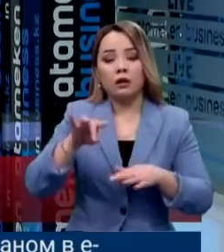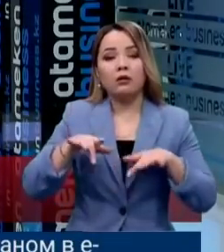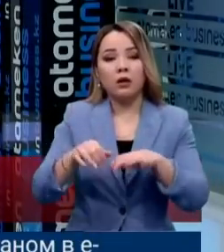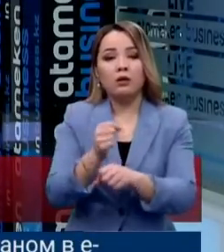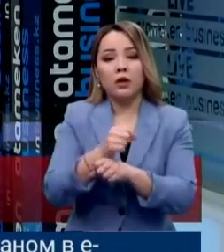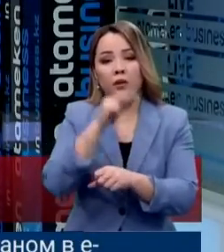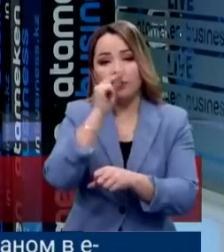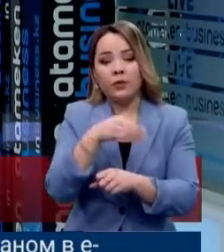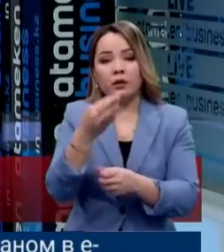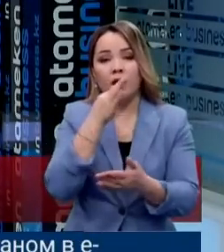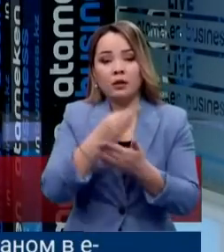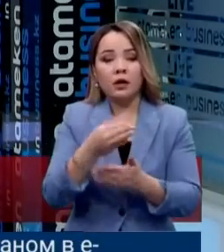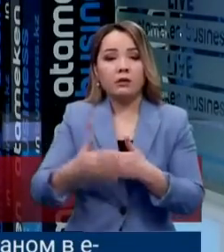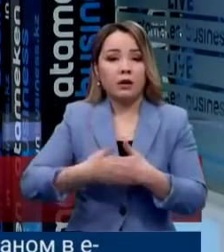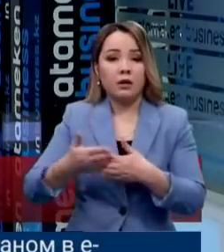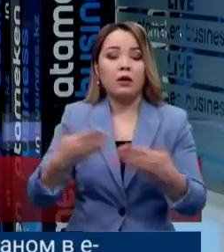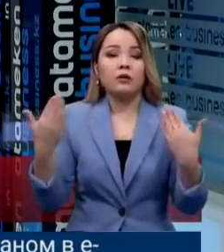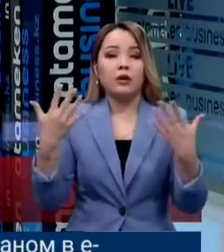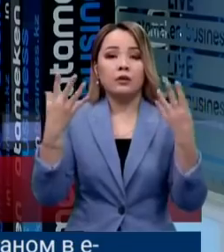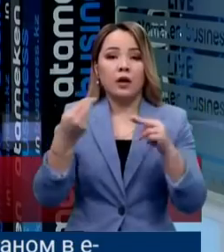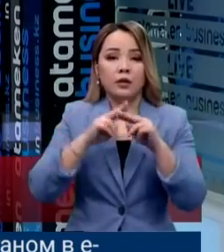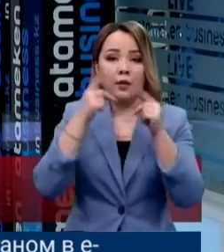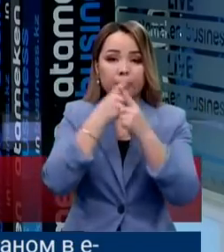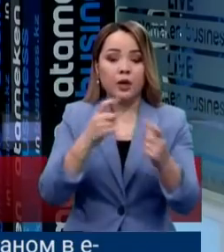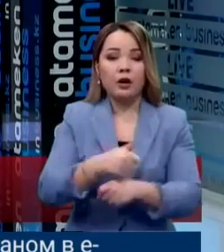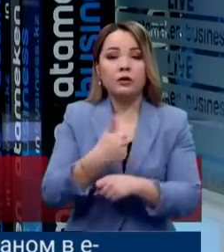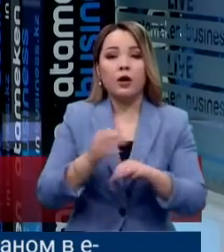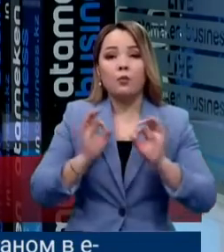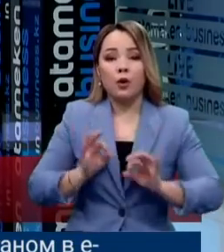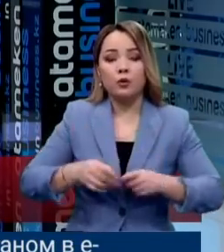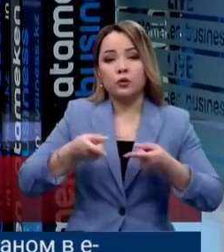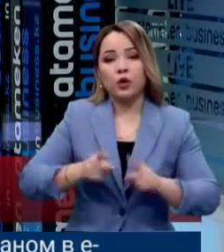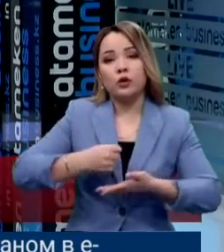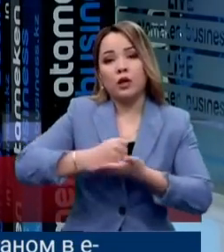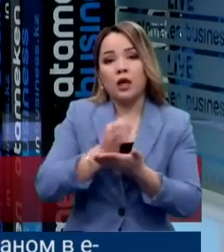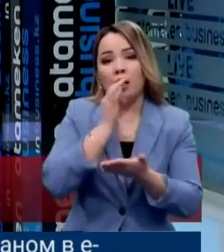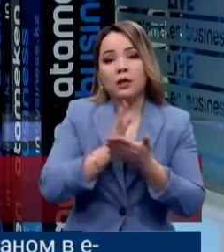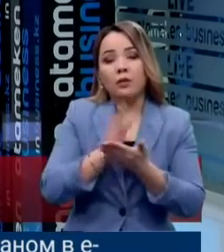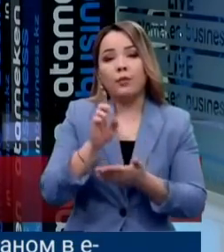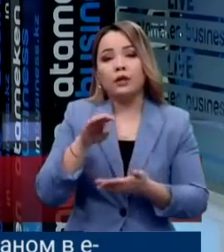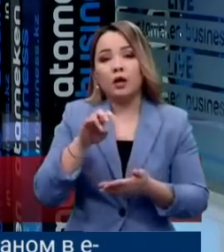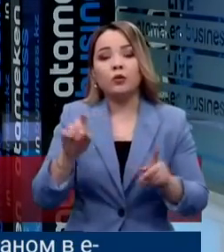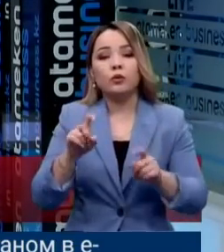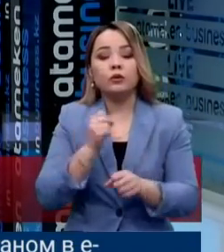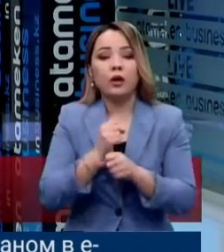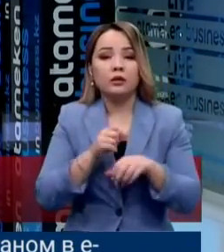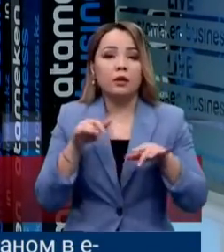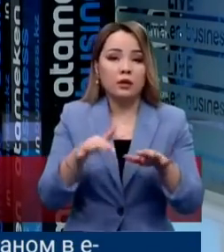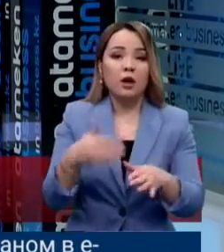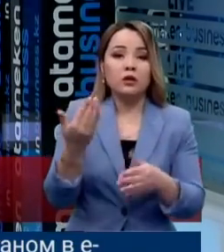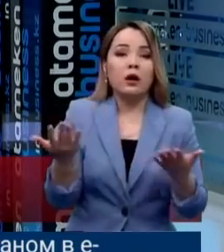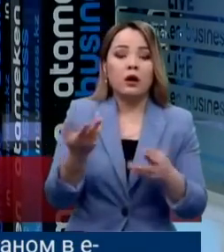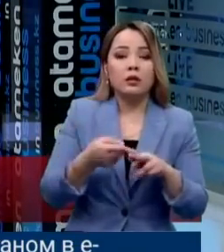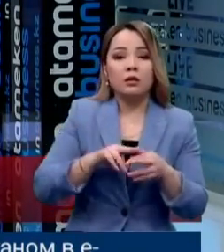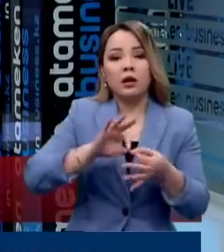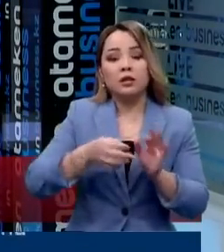деп күдіктеліп жатыр. Демалыс күні шыққан ақпаратты бүгін бас прокуратура ресми растады. Бектанов нақты не бүлдірген және оның